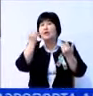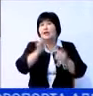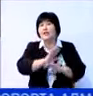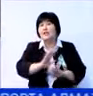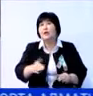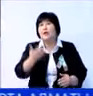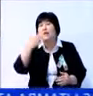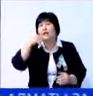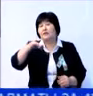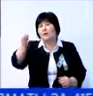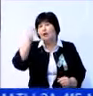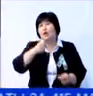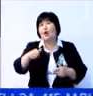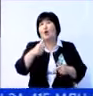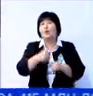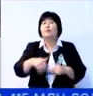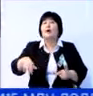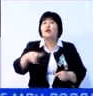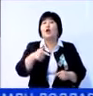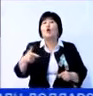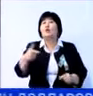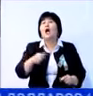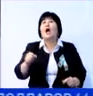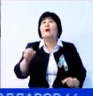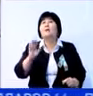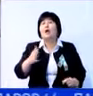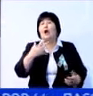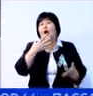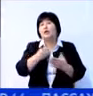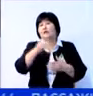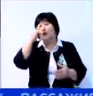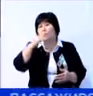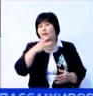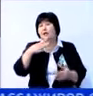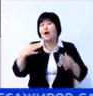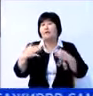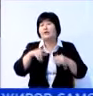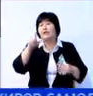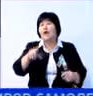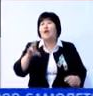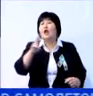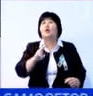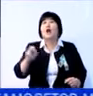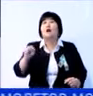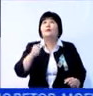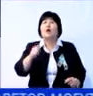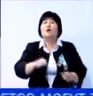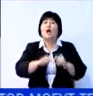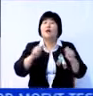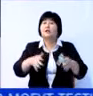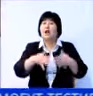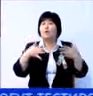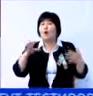Это видеовоспоминание руководителя региона Гульшары Абдыкаликовой о своем отце, фронтовике Науша Абдыкаликове. Оно открыло